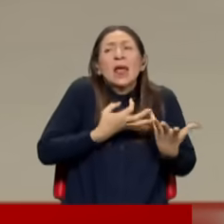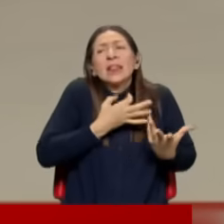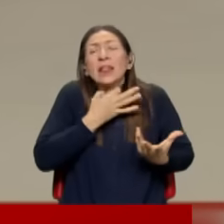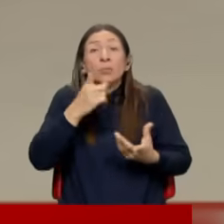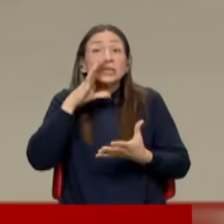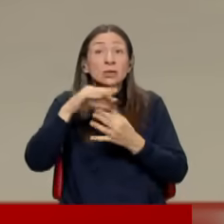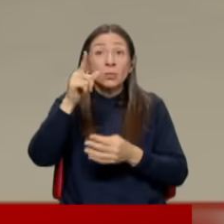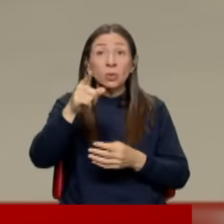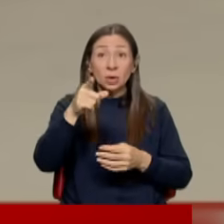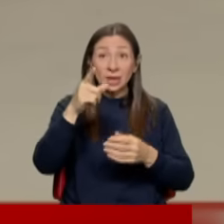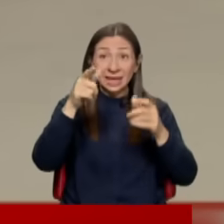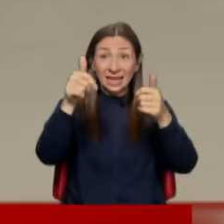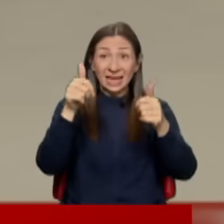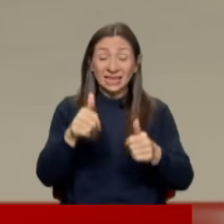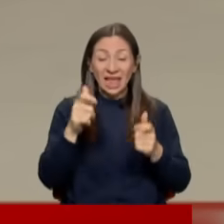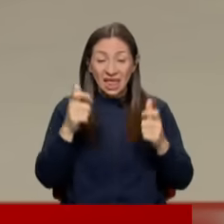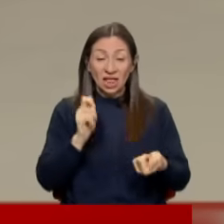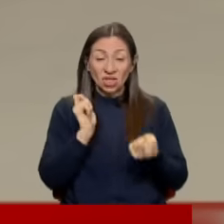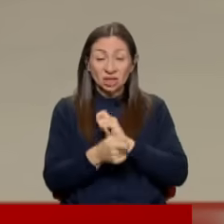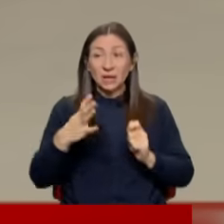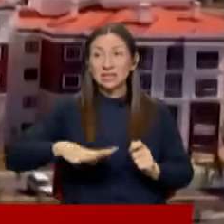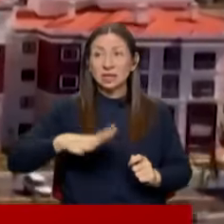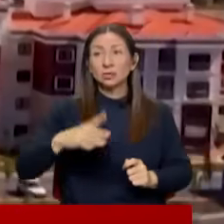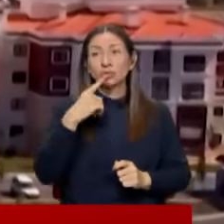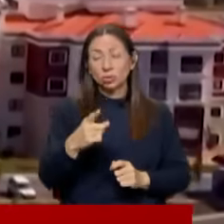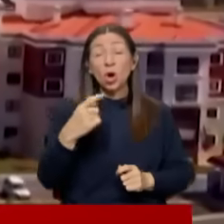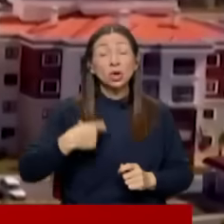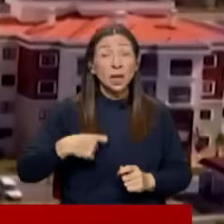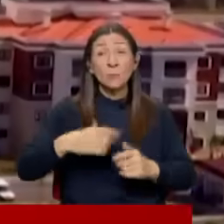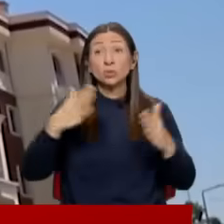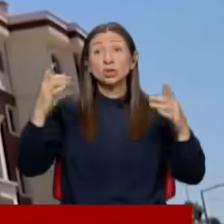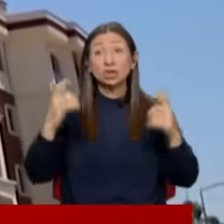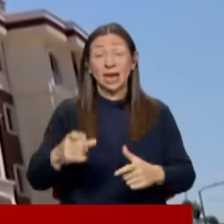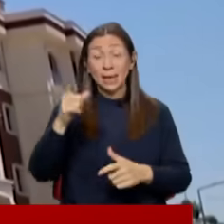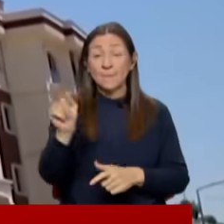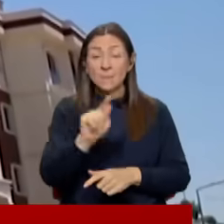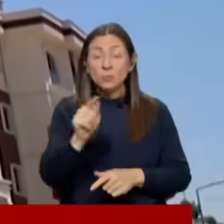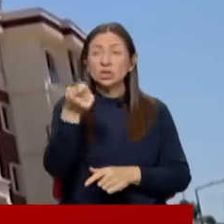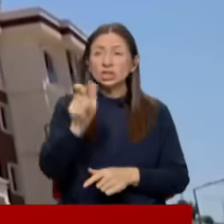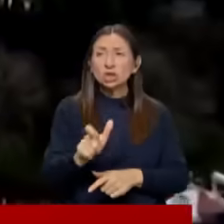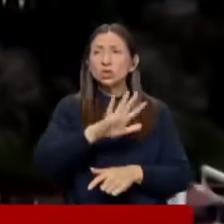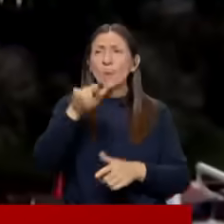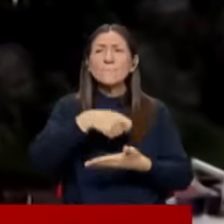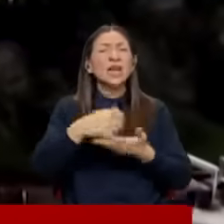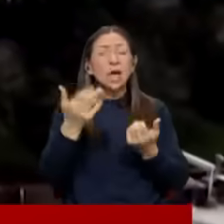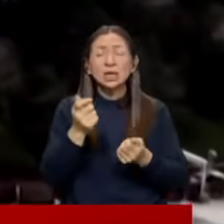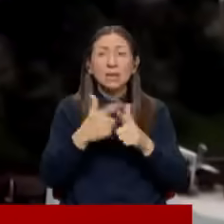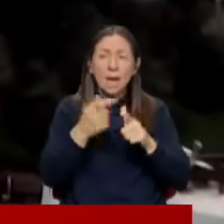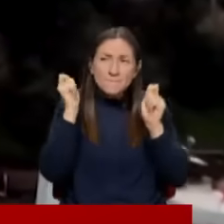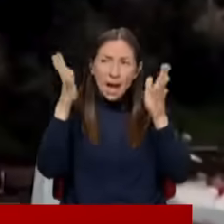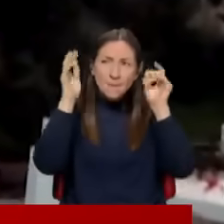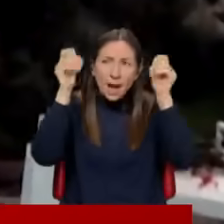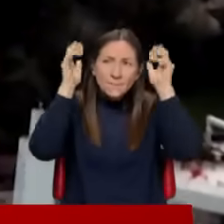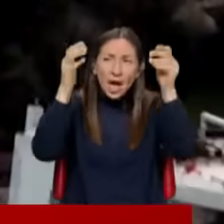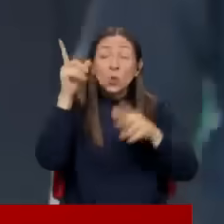kişi bu ilanda yerini değiştirmek istediğini söylemiş. Özellikle büyük şehirlerde memur, işçi, tüm ücretliler artan kiralar ve